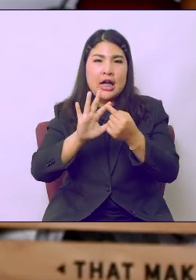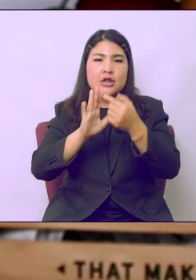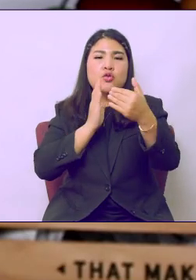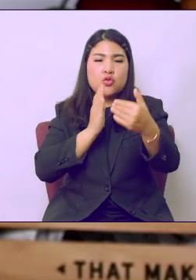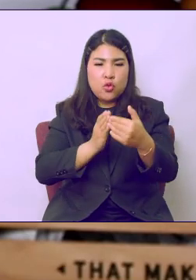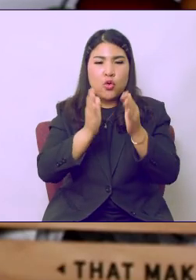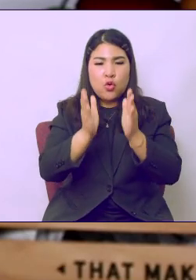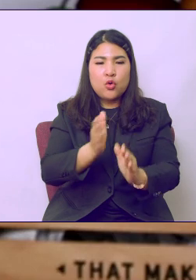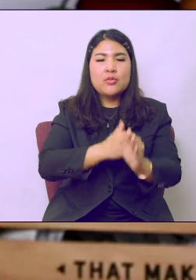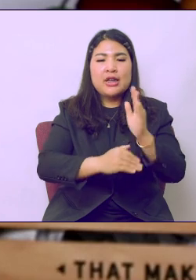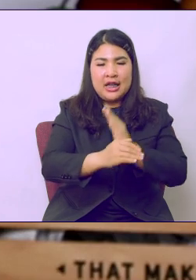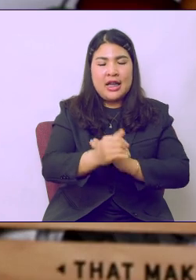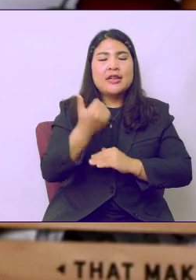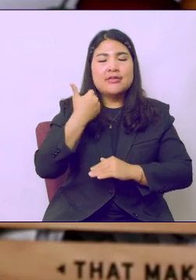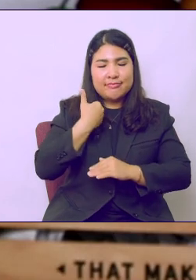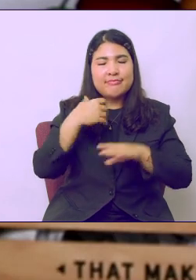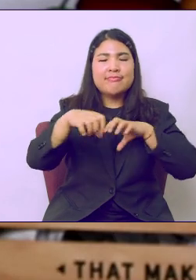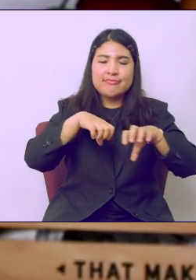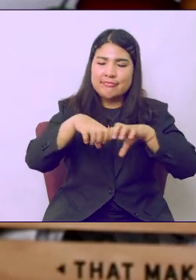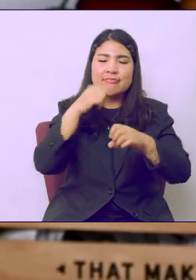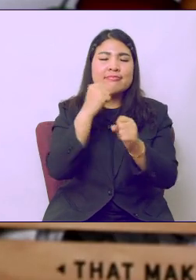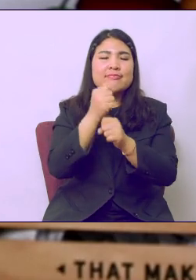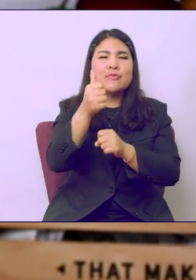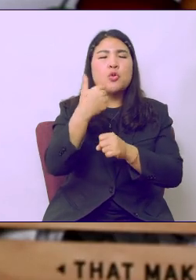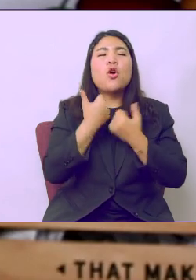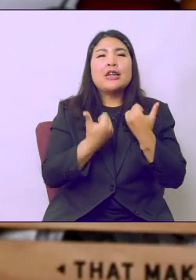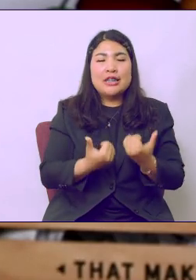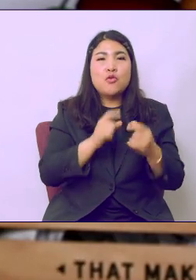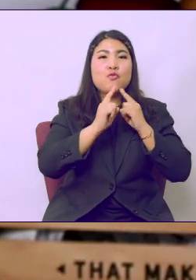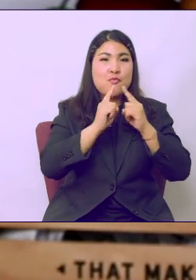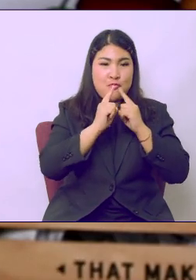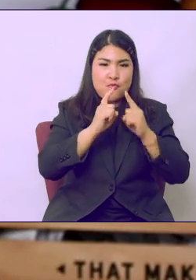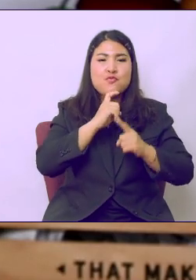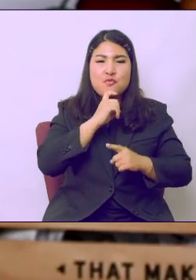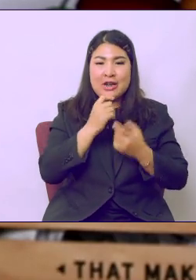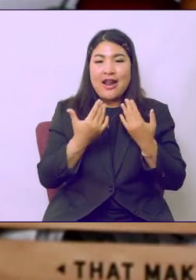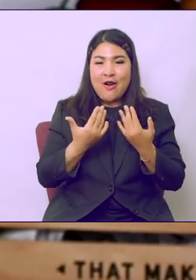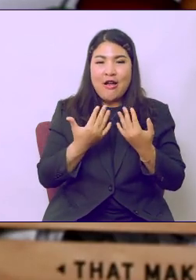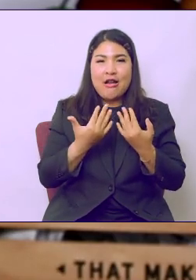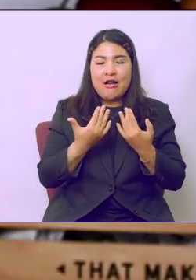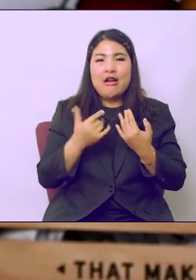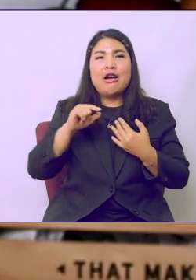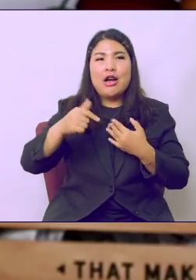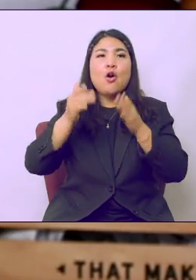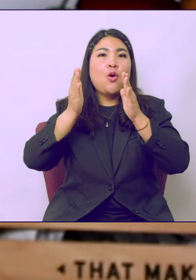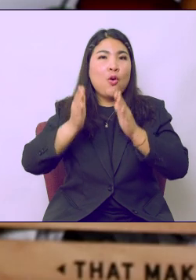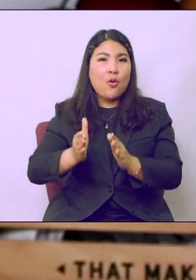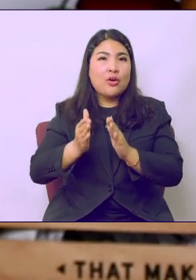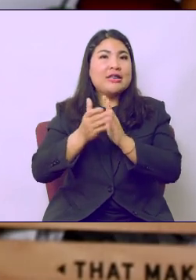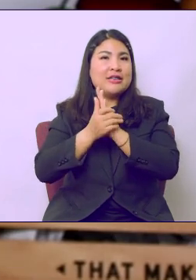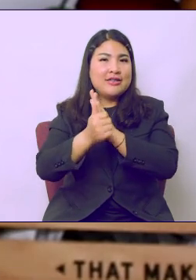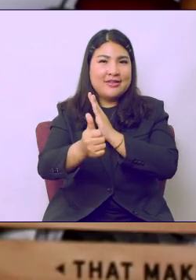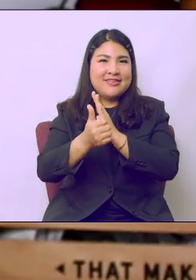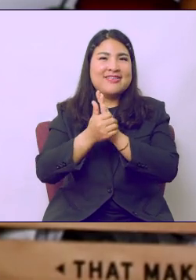ผมก็ถือลายเสนที่สามารถจัดอบรมโยคะเด็กได้ก็คุยก็คุยอยู่นะครับตอนนี้ก็ลองลองดูว่าผู้เชี่ยวผู้เชี่ยวเนี่ยผู้เชี่ยว